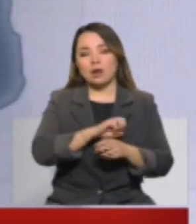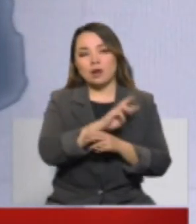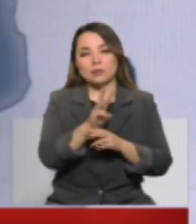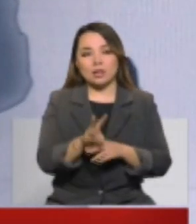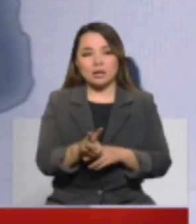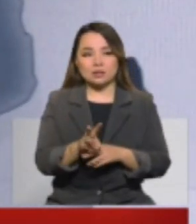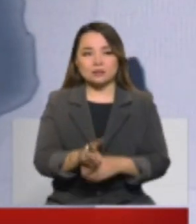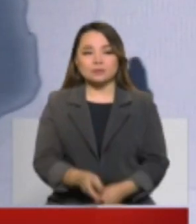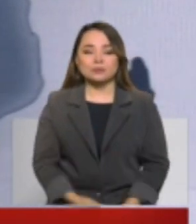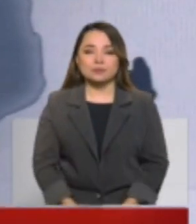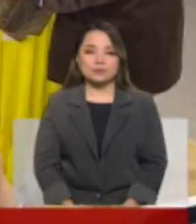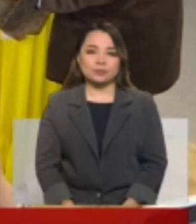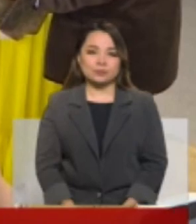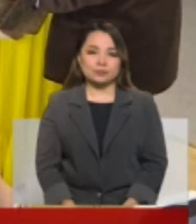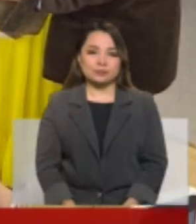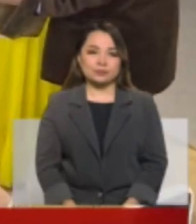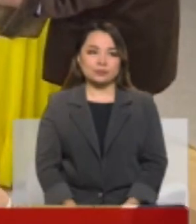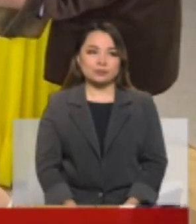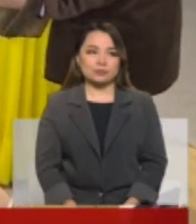қамтылған.